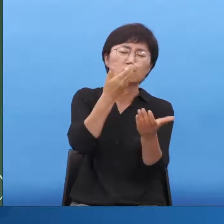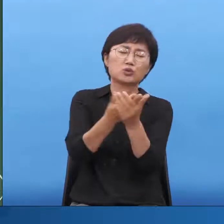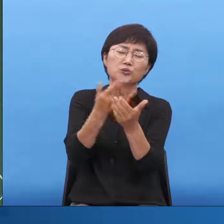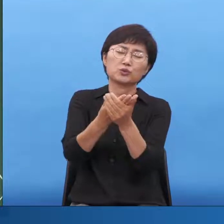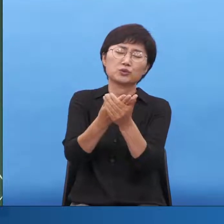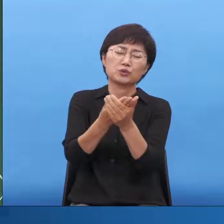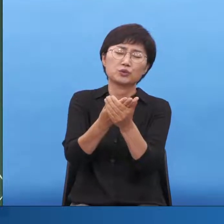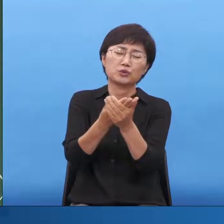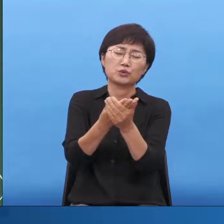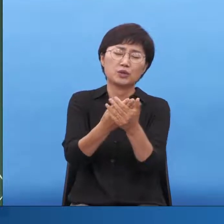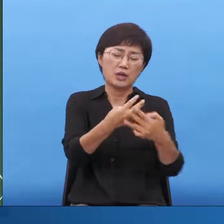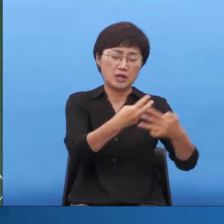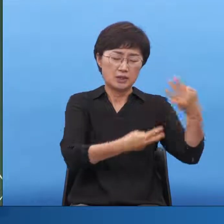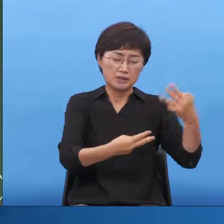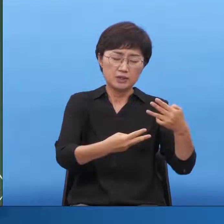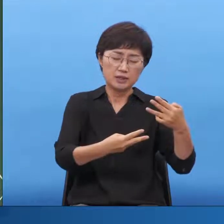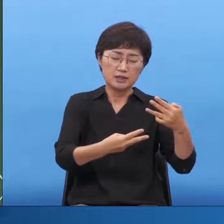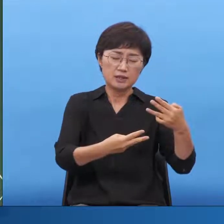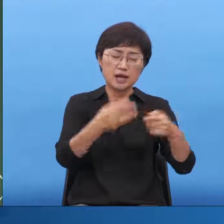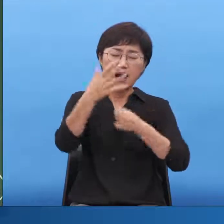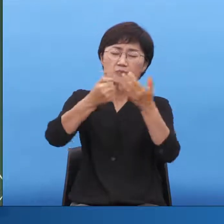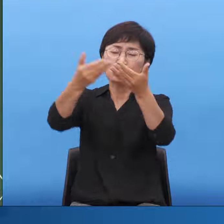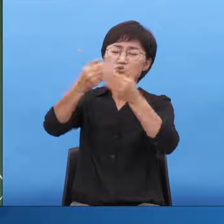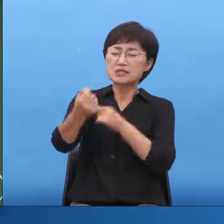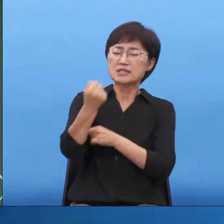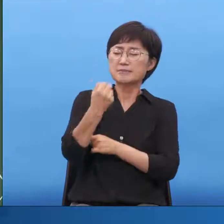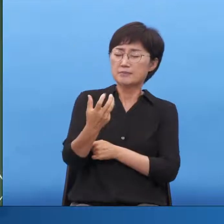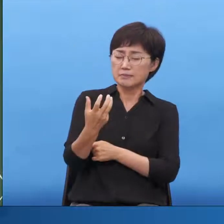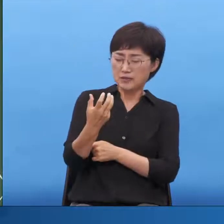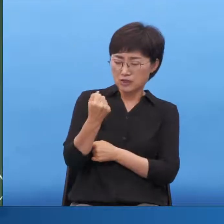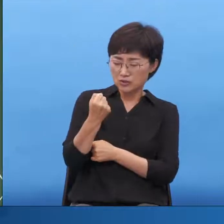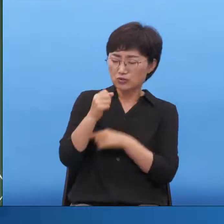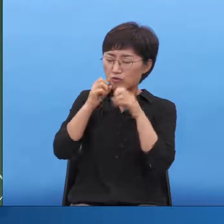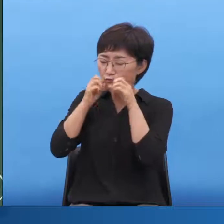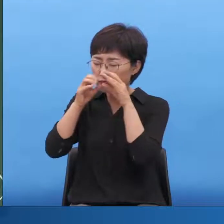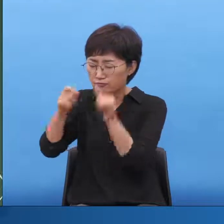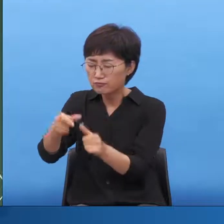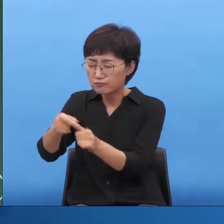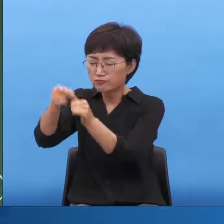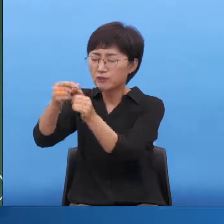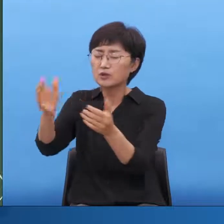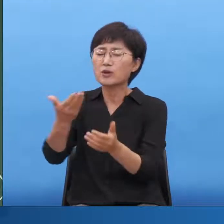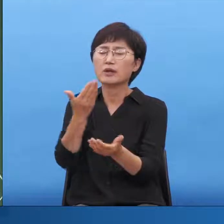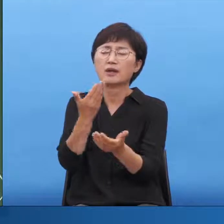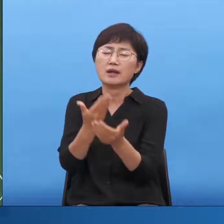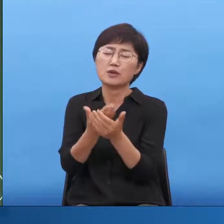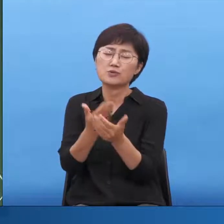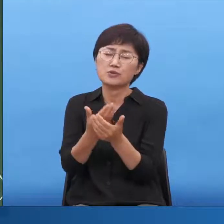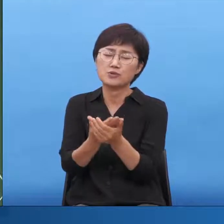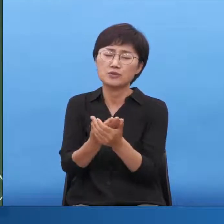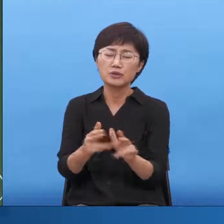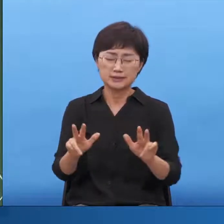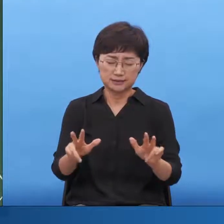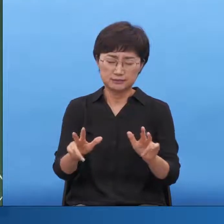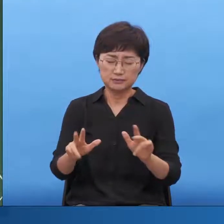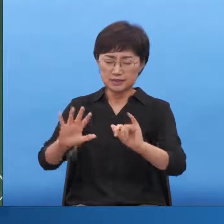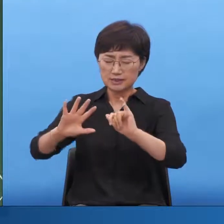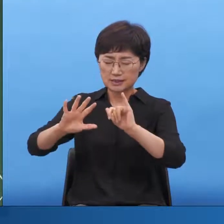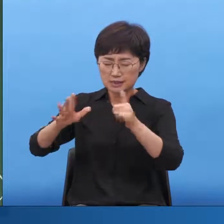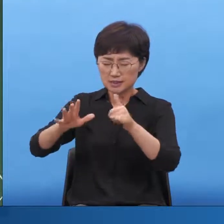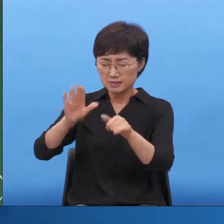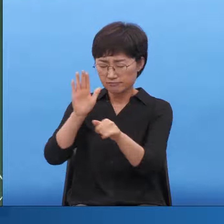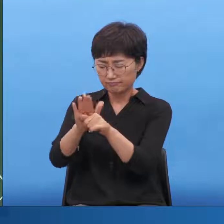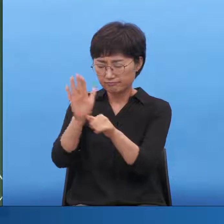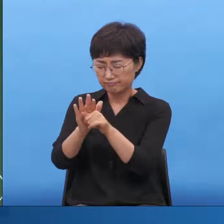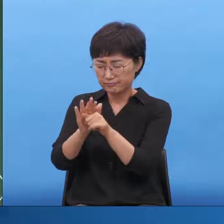愿赐给我们的人们的这个世界不能明白的力量。 그래서 세상 살리게 해 주옵소서. 지금 세상 살릴 수 있는